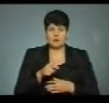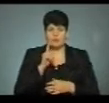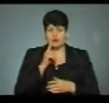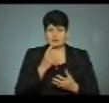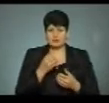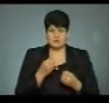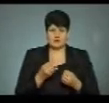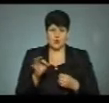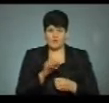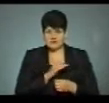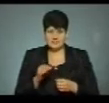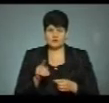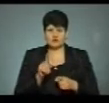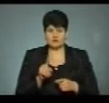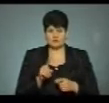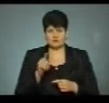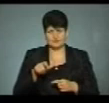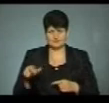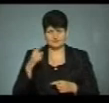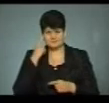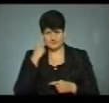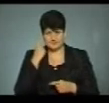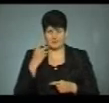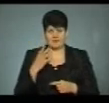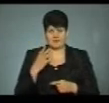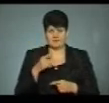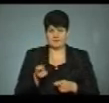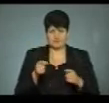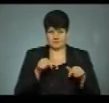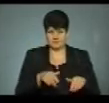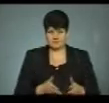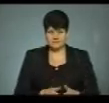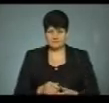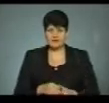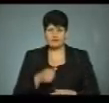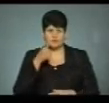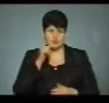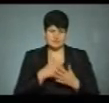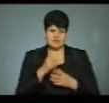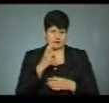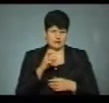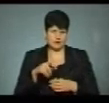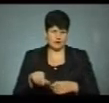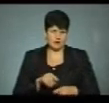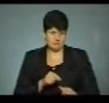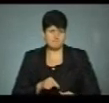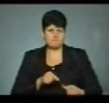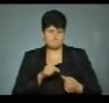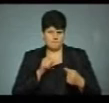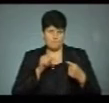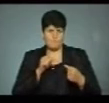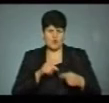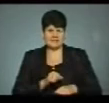офіційного спростування, що евакуйовані будуть перебувати в медоборах. Нагадаю, вчора близько 300 людей протестували в Миколинцях